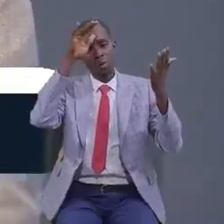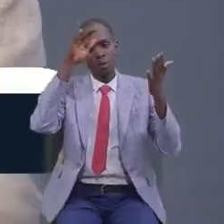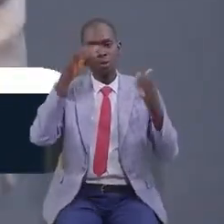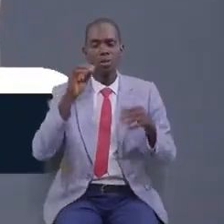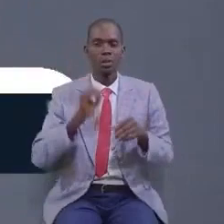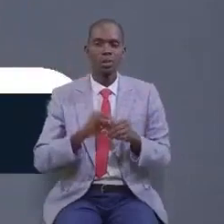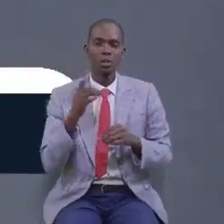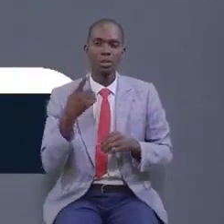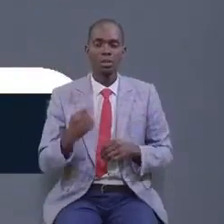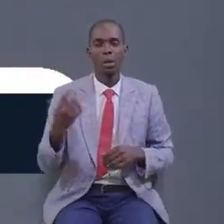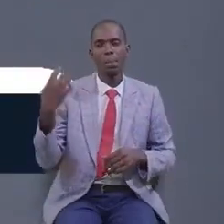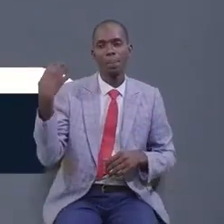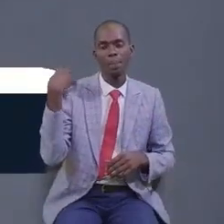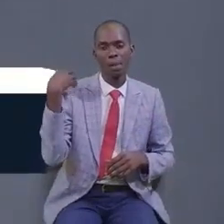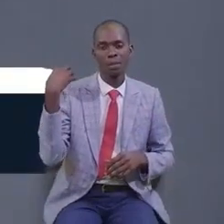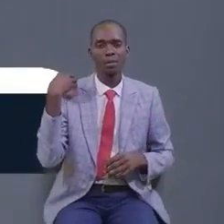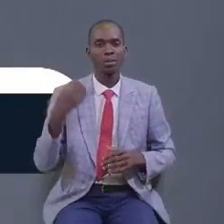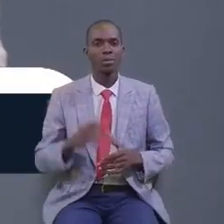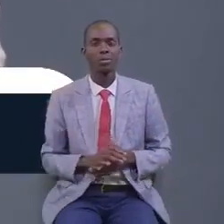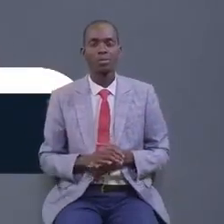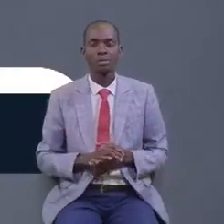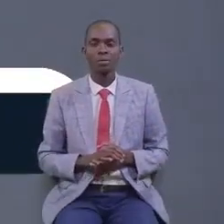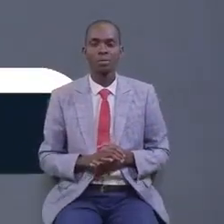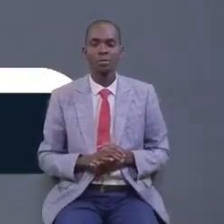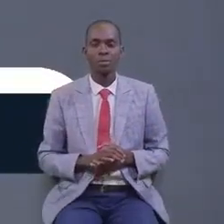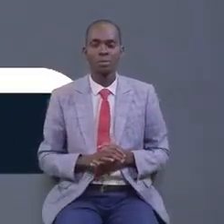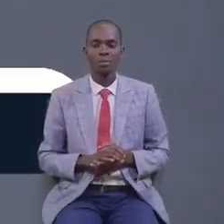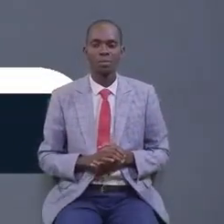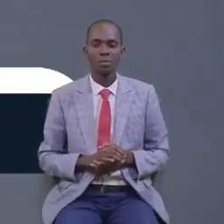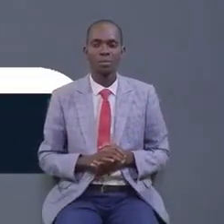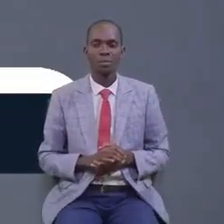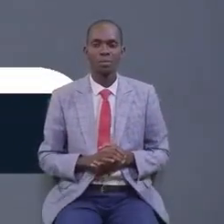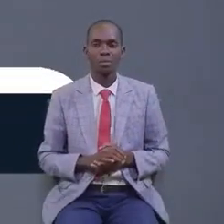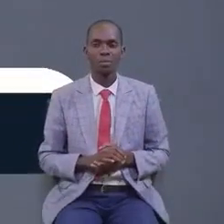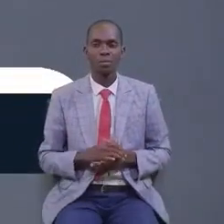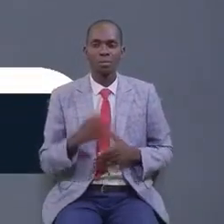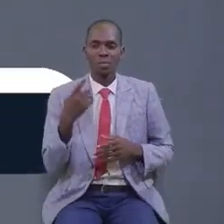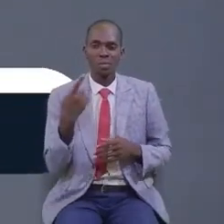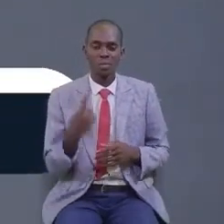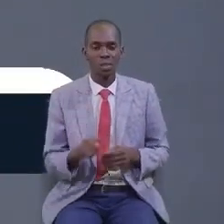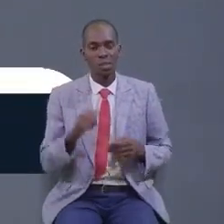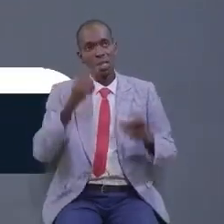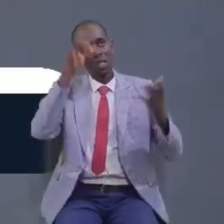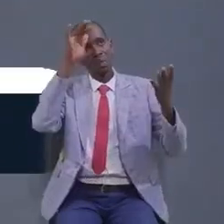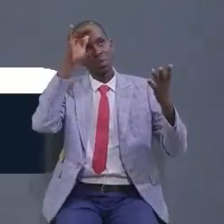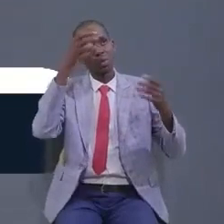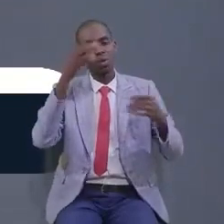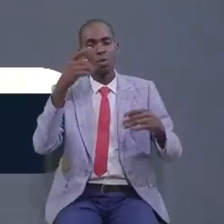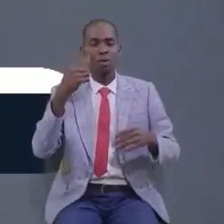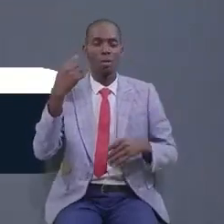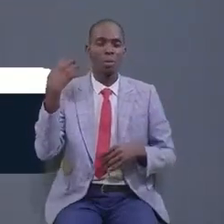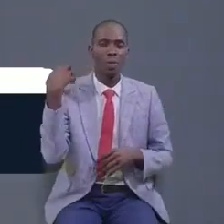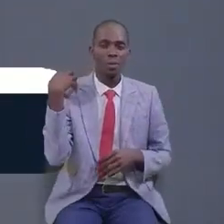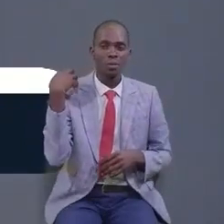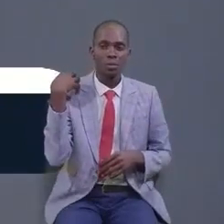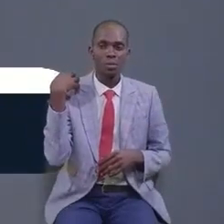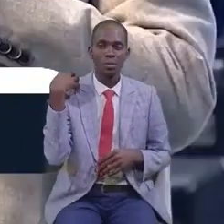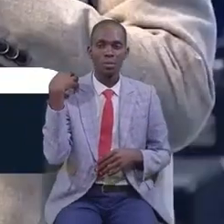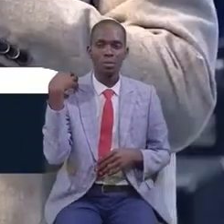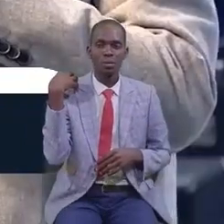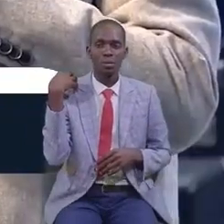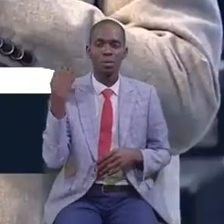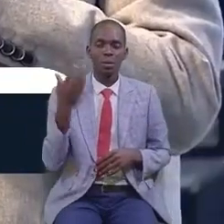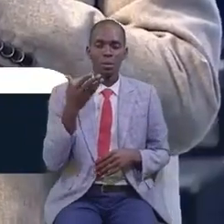yajamanudaina vaani meeda sthiramaina eduru choopu manakundali this expectation of the master ఇది ప్రభు కొరకైన ఎదురు చూపు